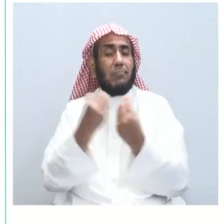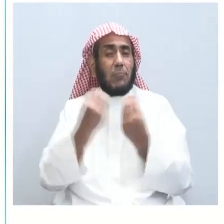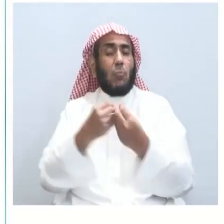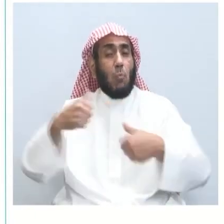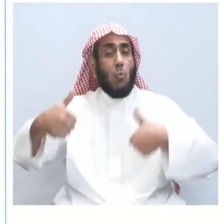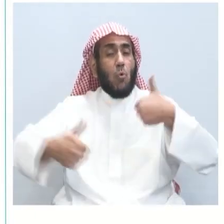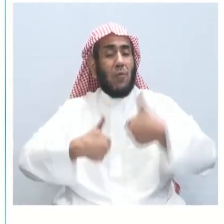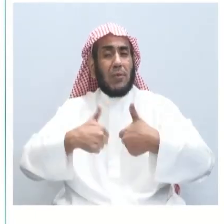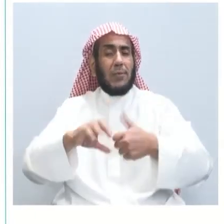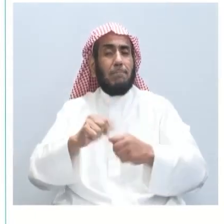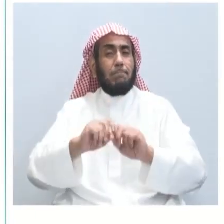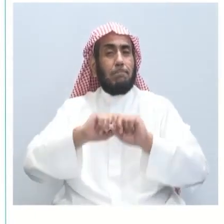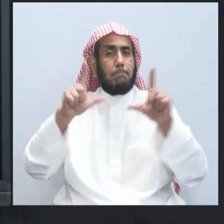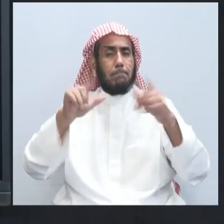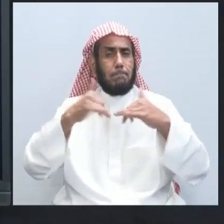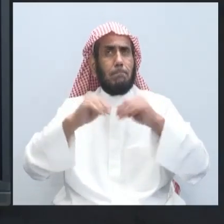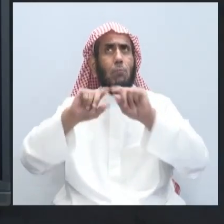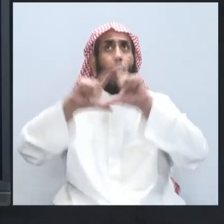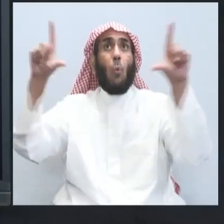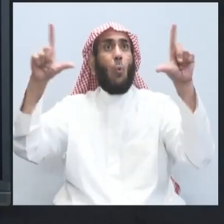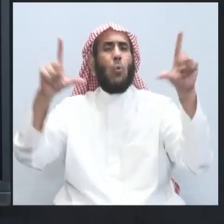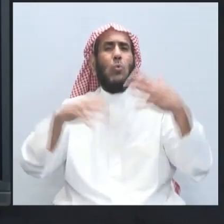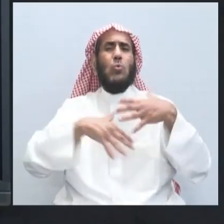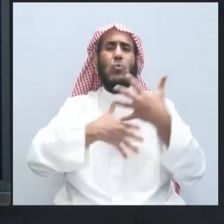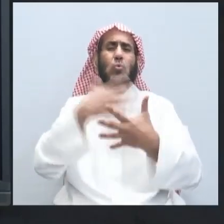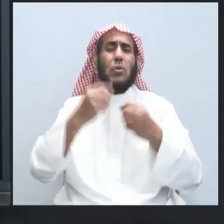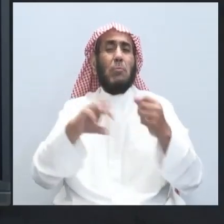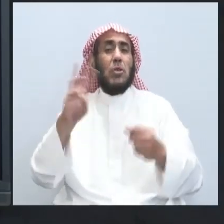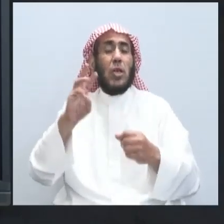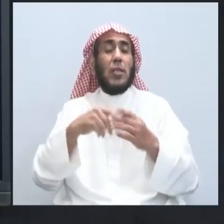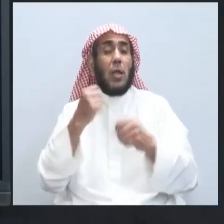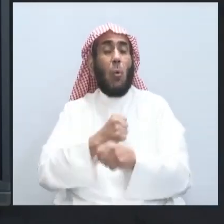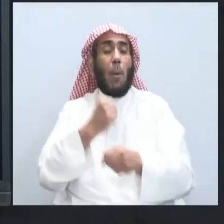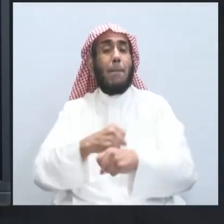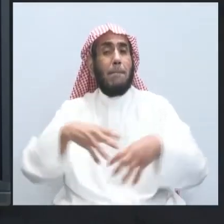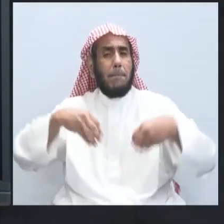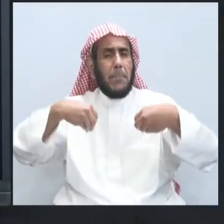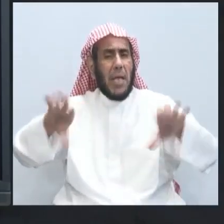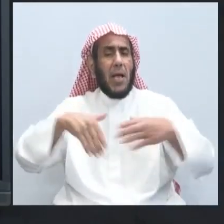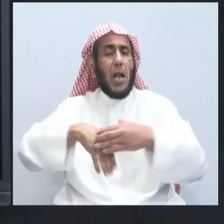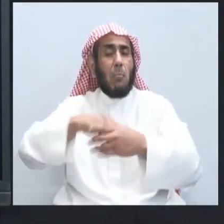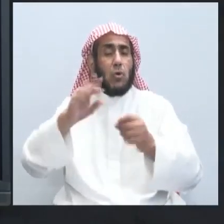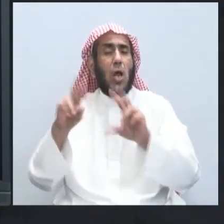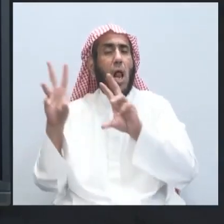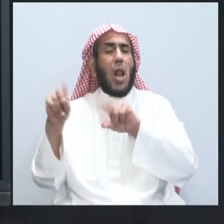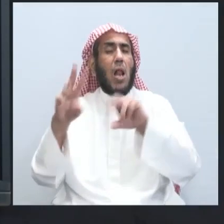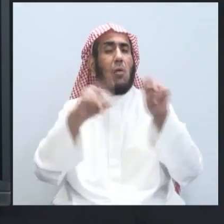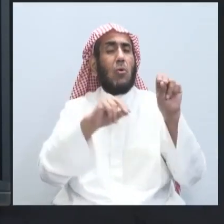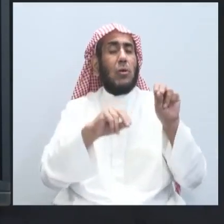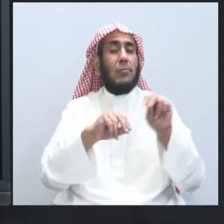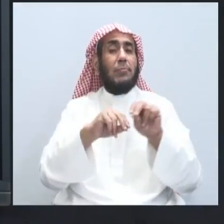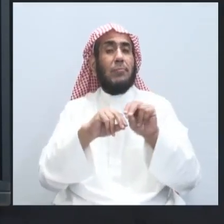منافس اذا اعلنا في الطرقات العامه اذا جميع الشركات التي تقوم ببيع المنتج المشابه